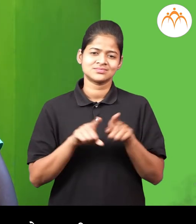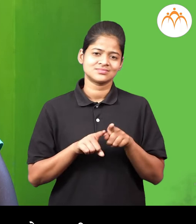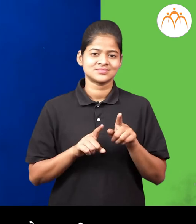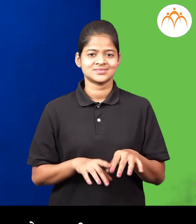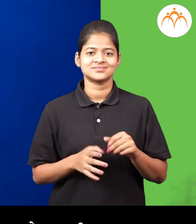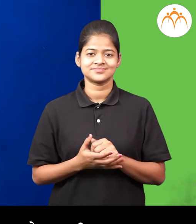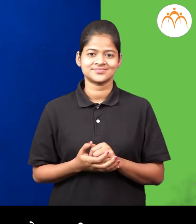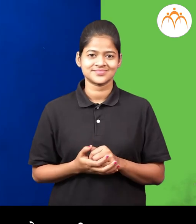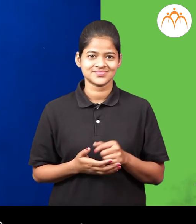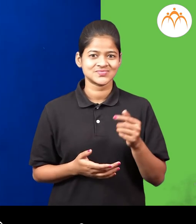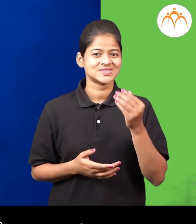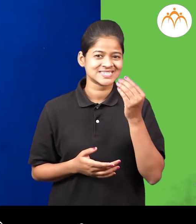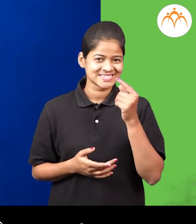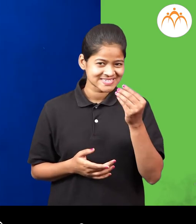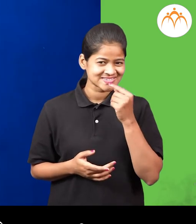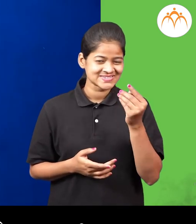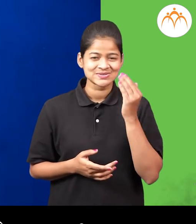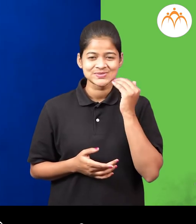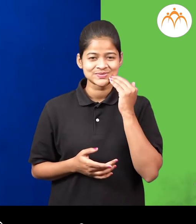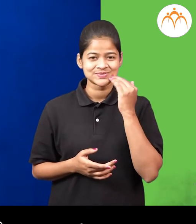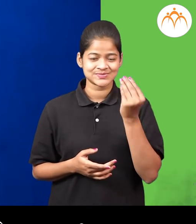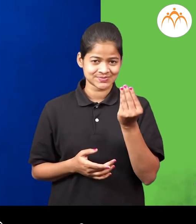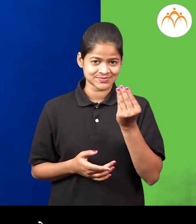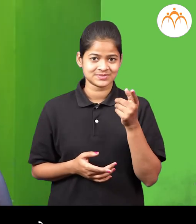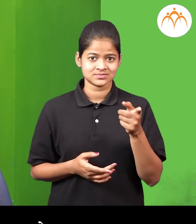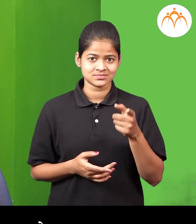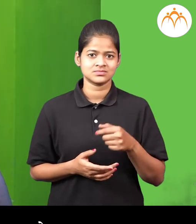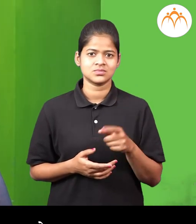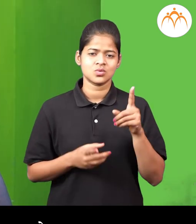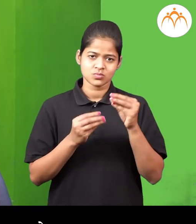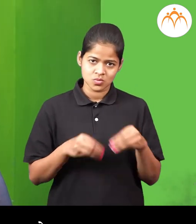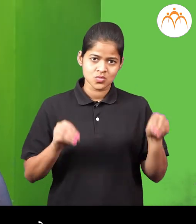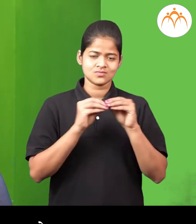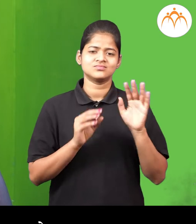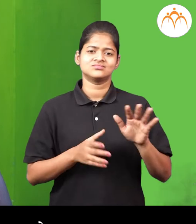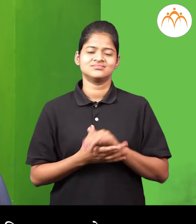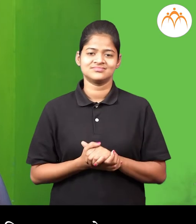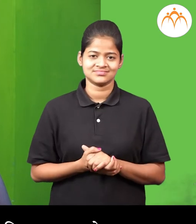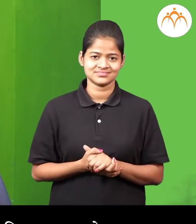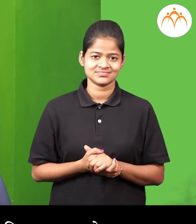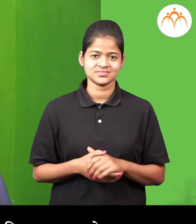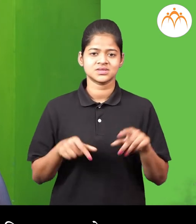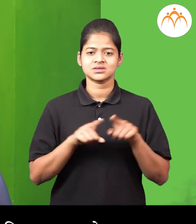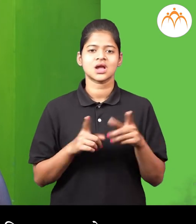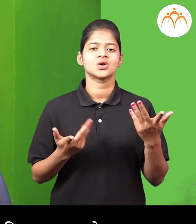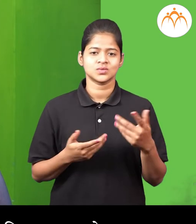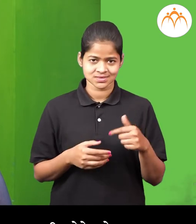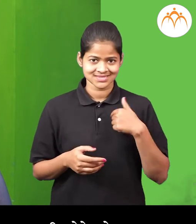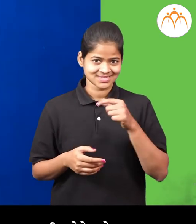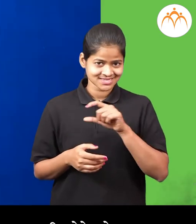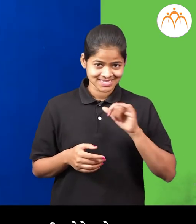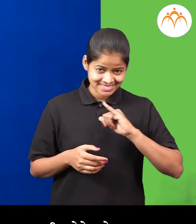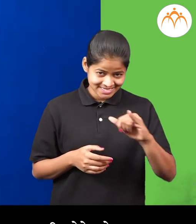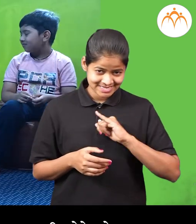थो तकी तुम्ही मगाशी समोरा समोरो ठेवले आतना हो आणि आमाला समझल कि आमाला सार्ख्यास गोटे मेलेर